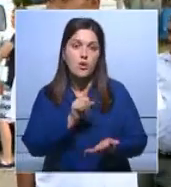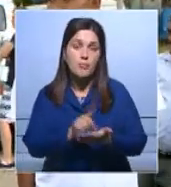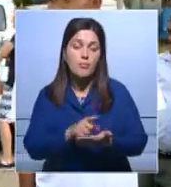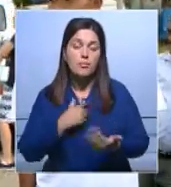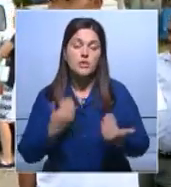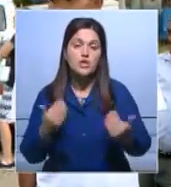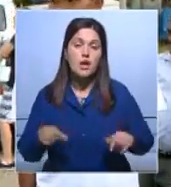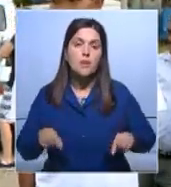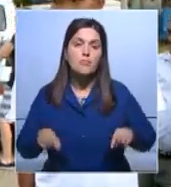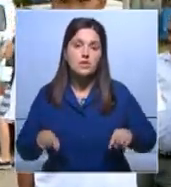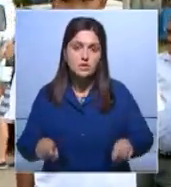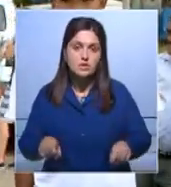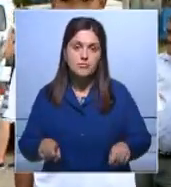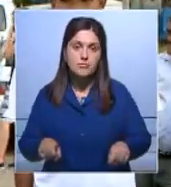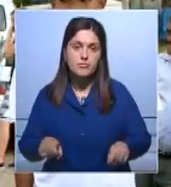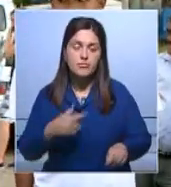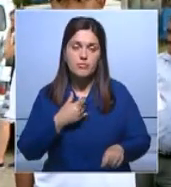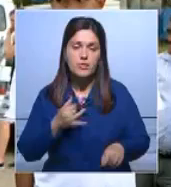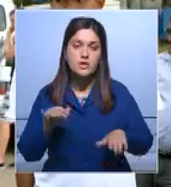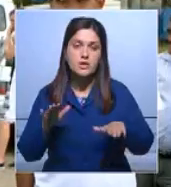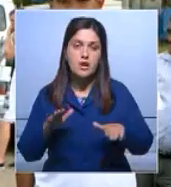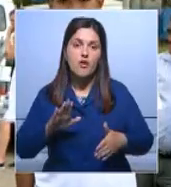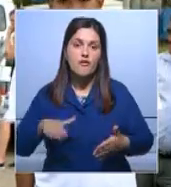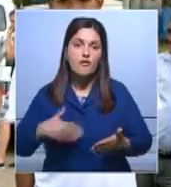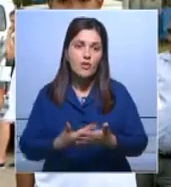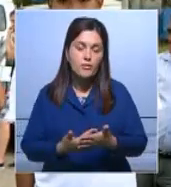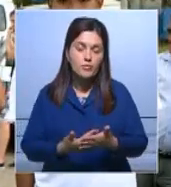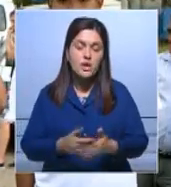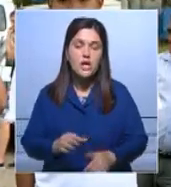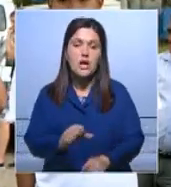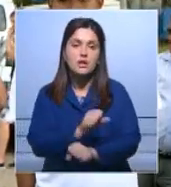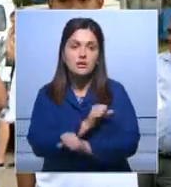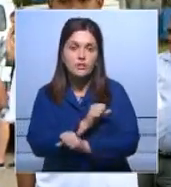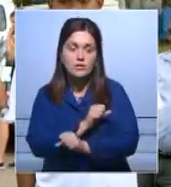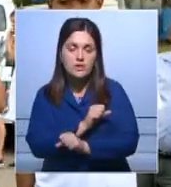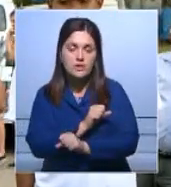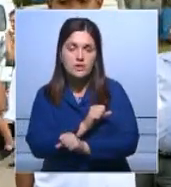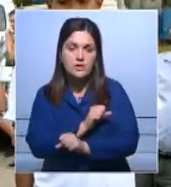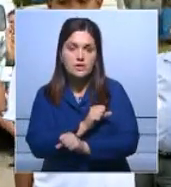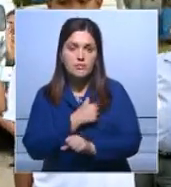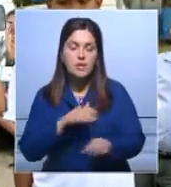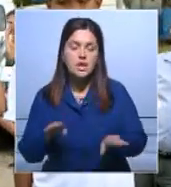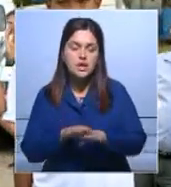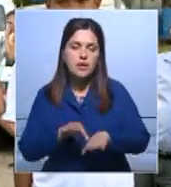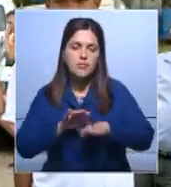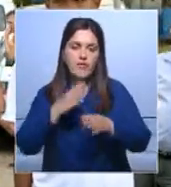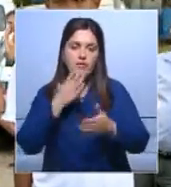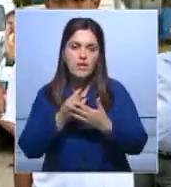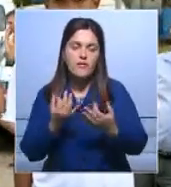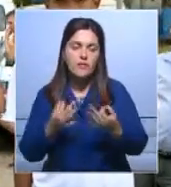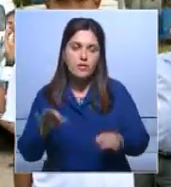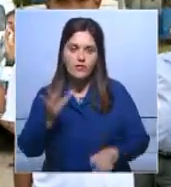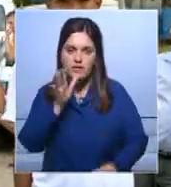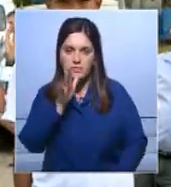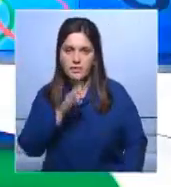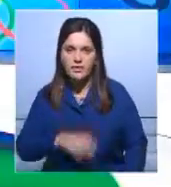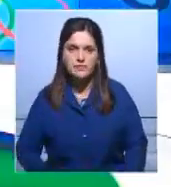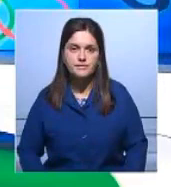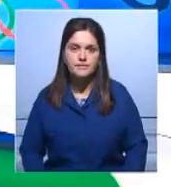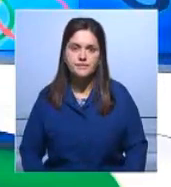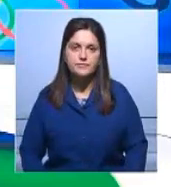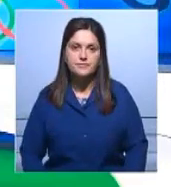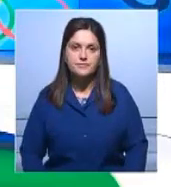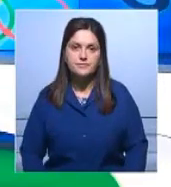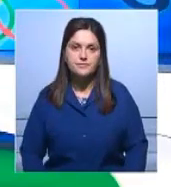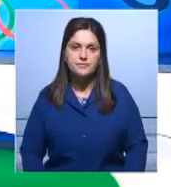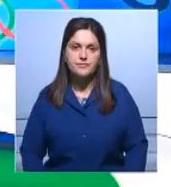сейчас бежим, мы находимся в отпуске, на каникулах. Мы так проводим свое свободное время.